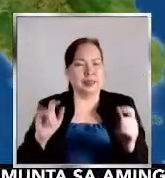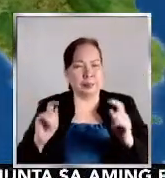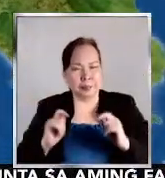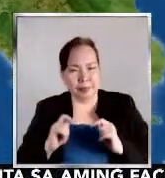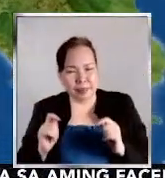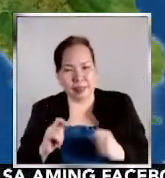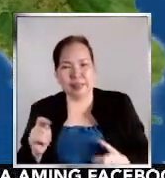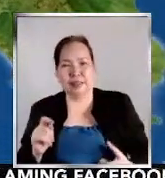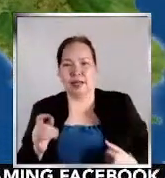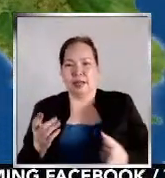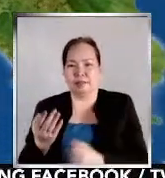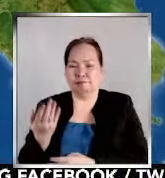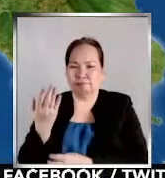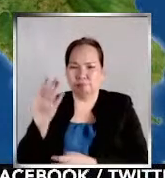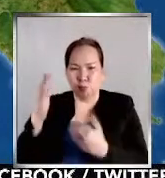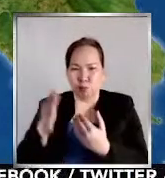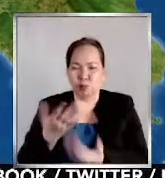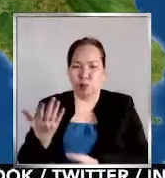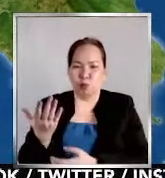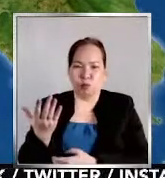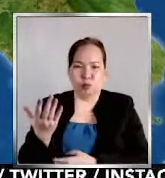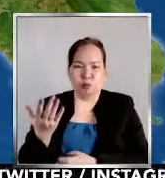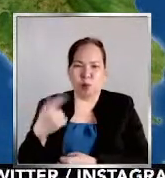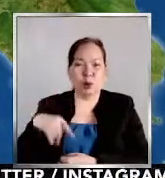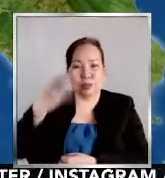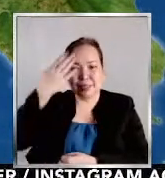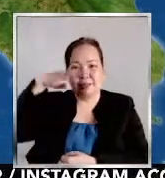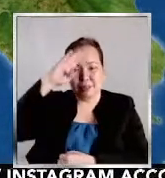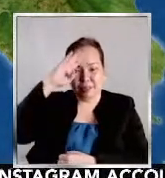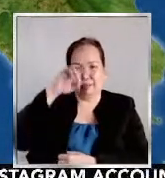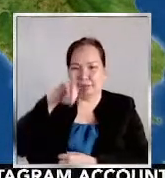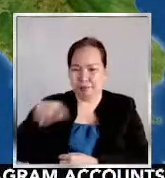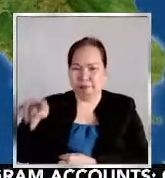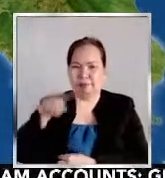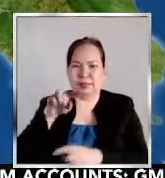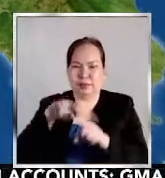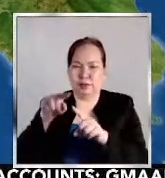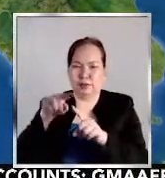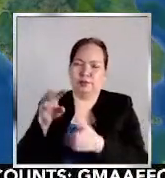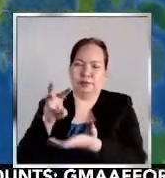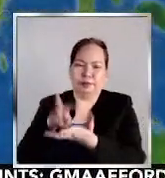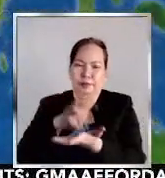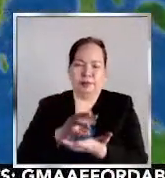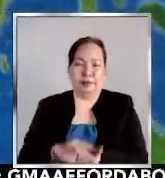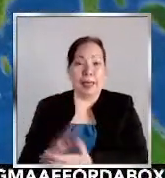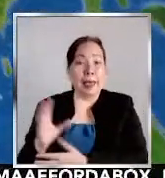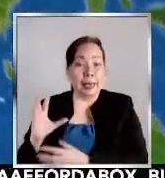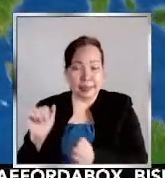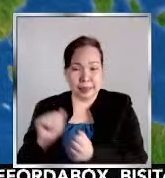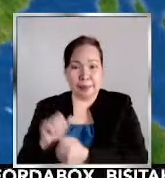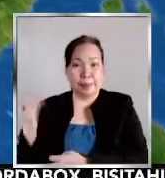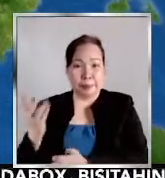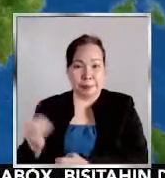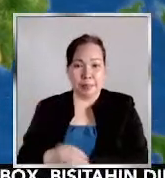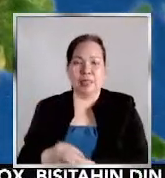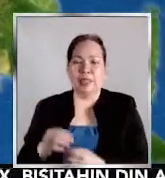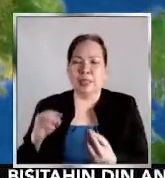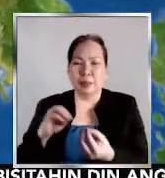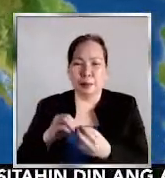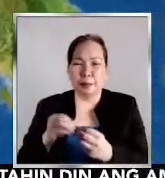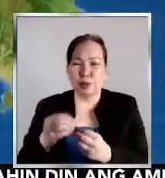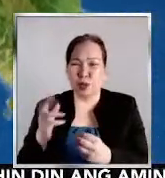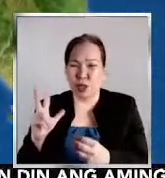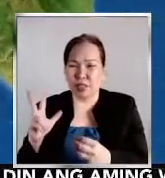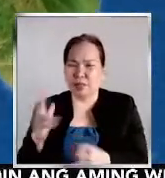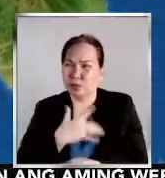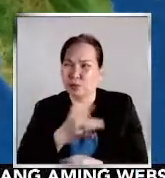Amadeo, General Trias, Maragondon, sa Cavite at Santa Teresita, Batangas. Naramdaman din ang Intensity 3 sa Obando at Pulilan, Bulacan at